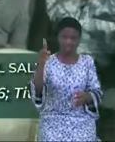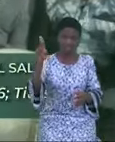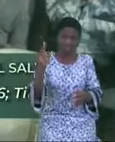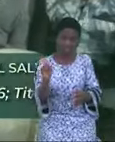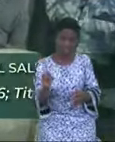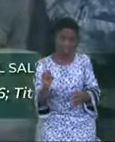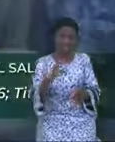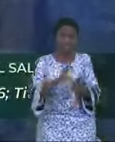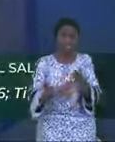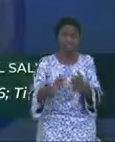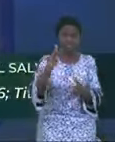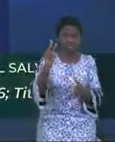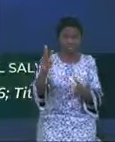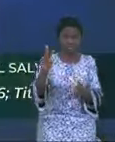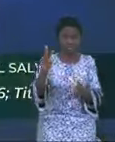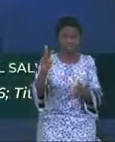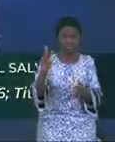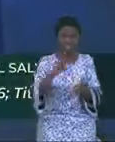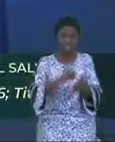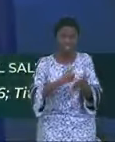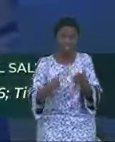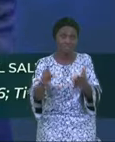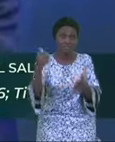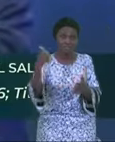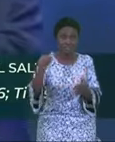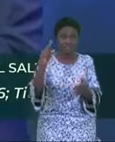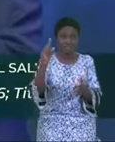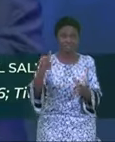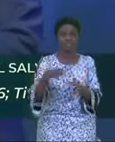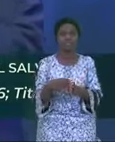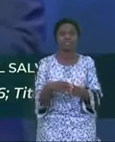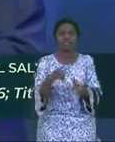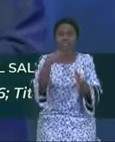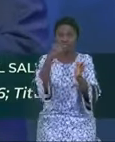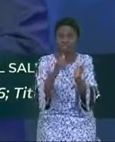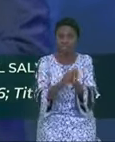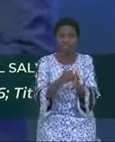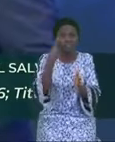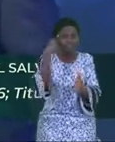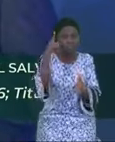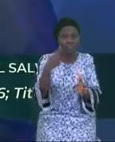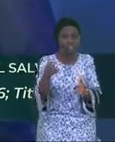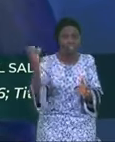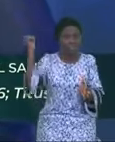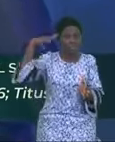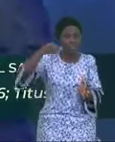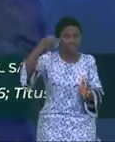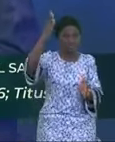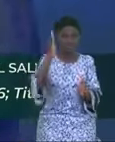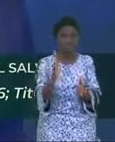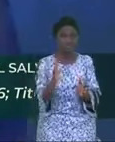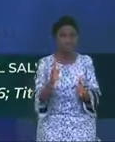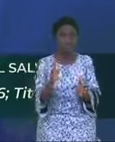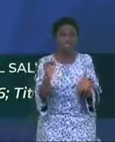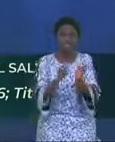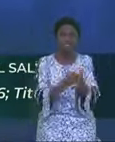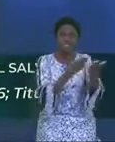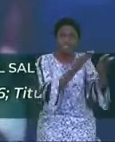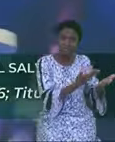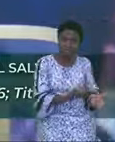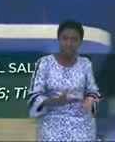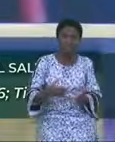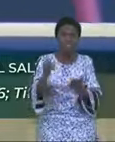cette grâce vient de 11 dit car la grâce de Dieu source de